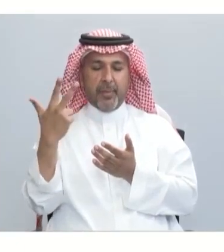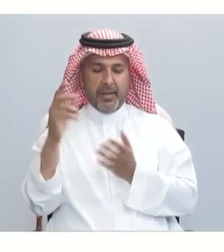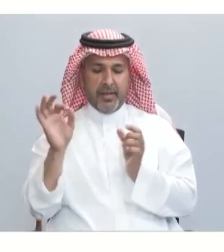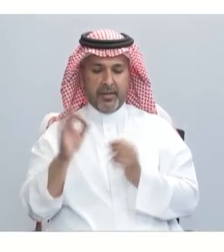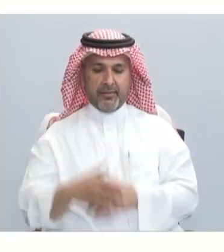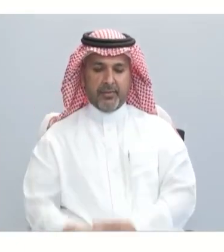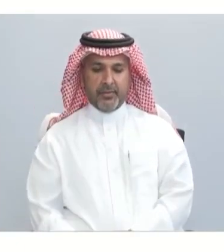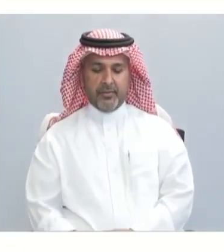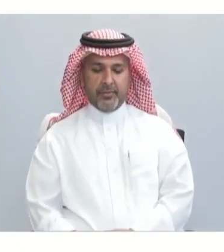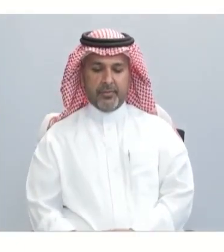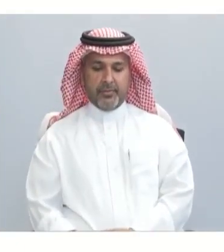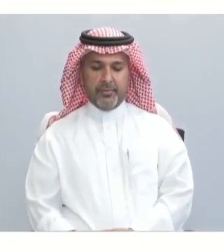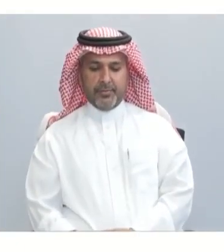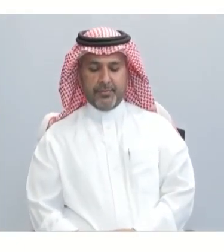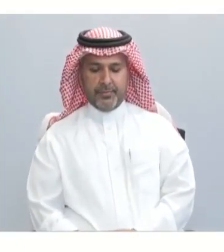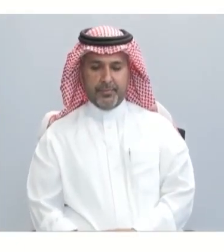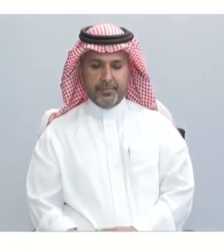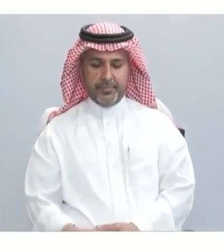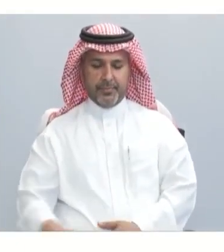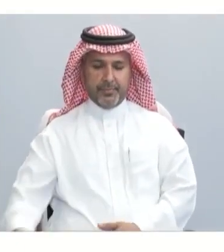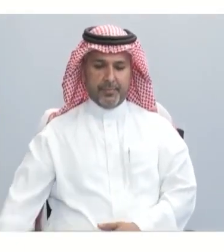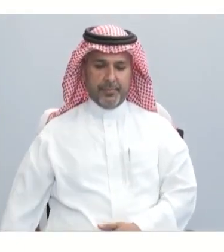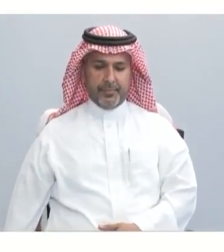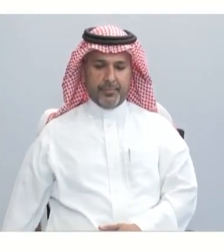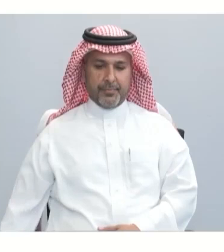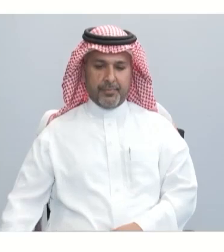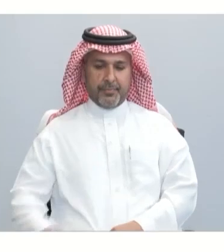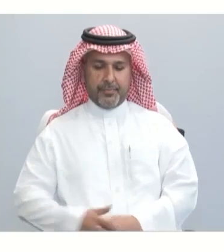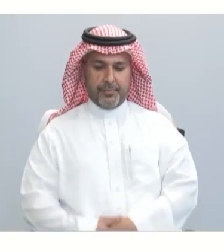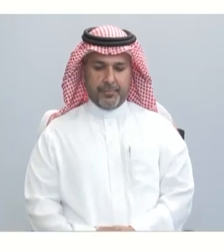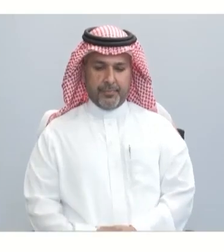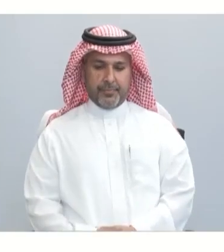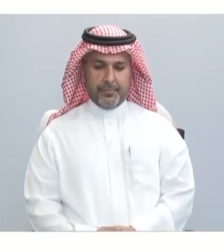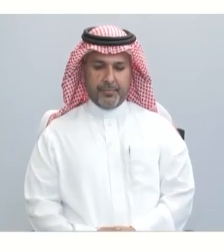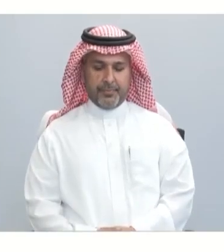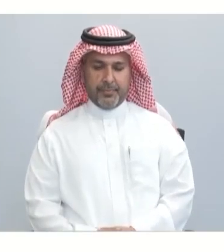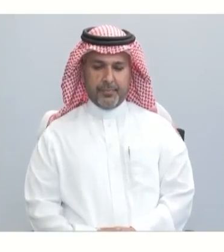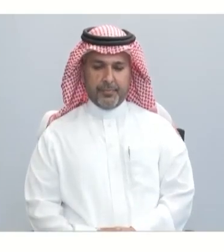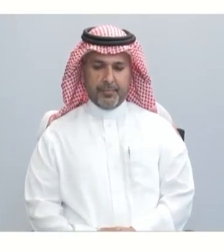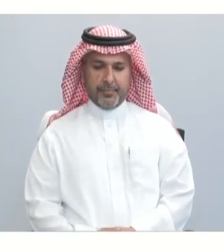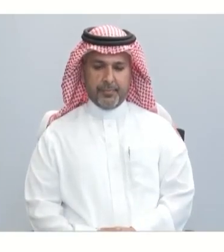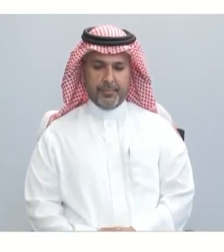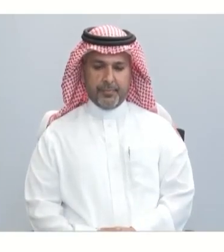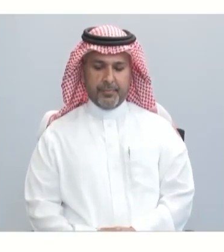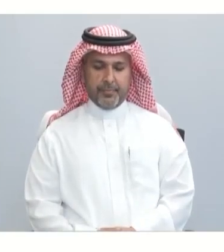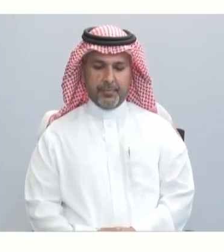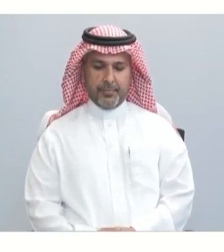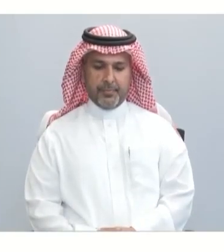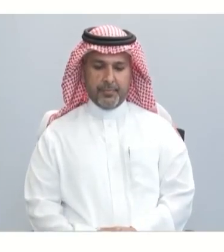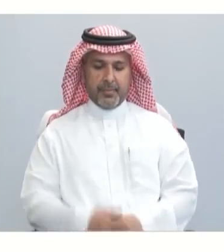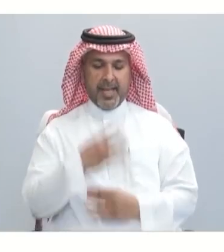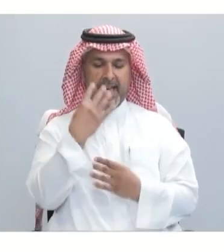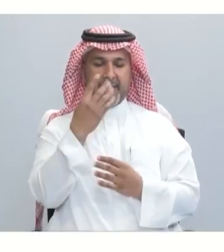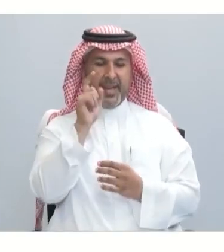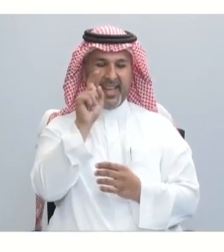طيب ناتي الان للمتباينه هل جذر 4 في ص0 اللي هو